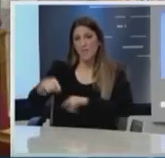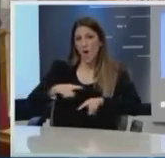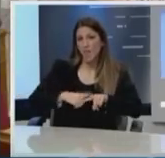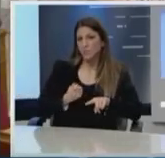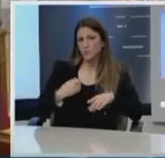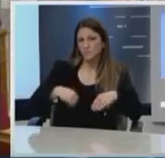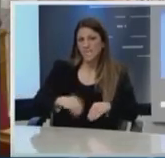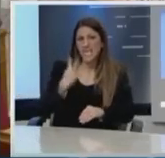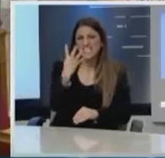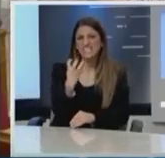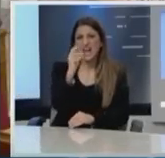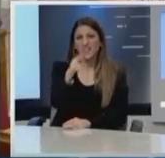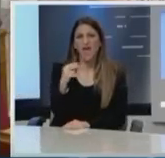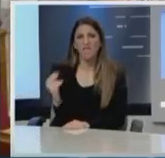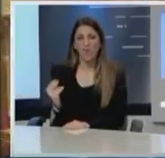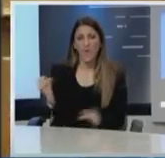Υπουργός Σαλμάς και του λέει, εγώ δεν τα πληρώνω